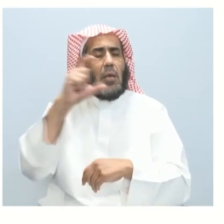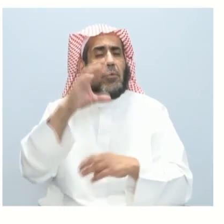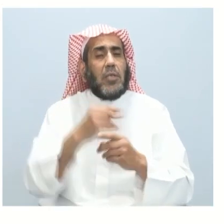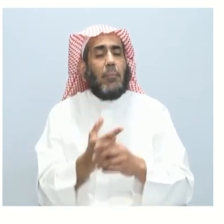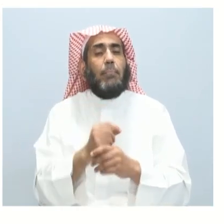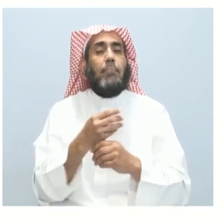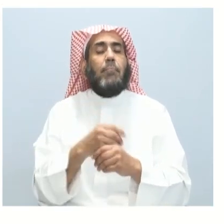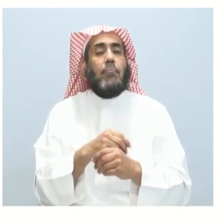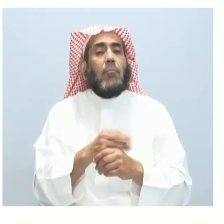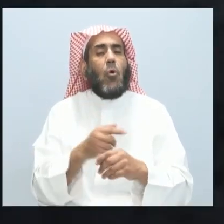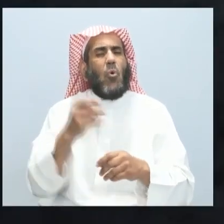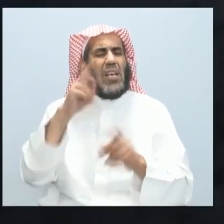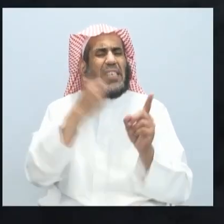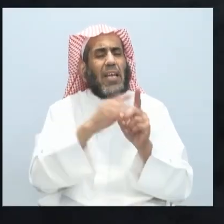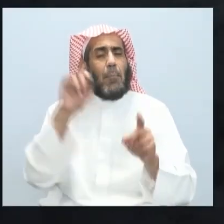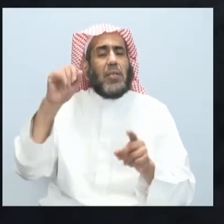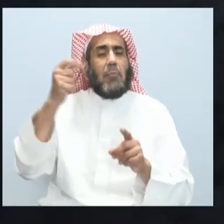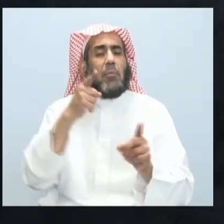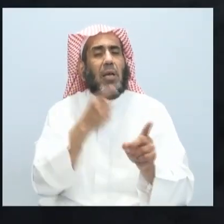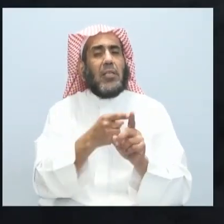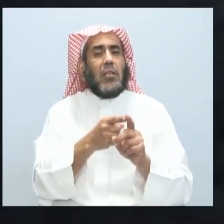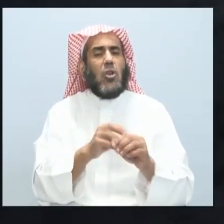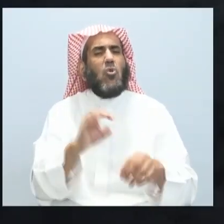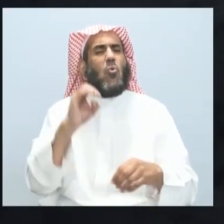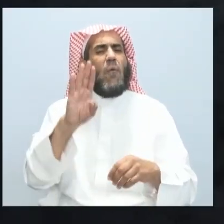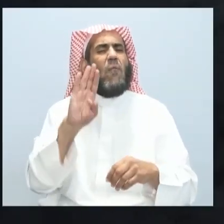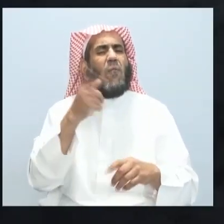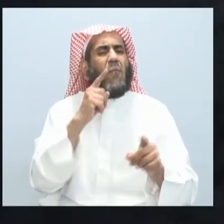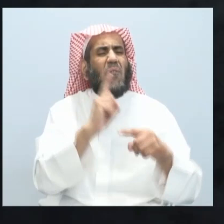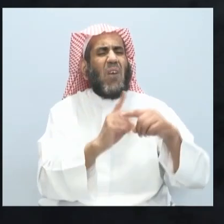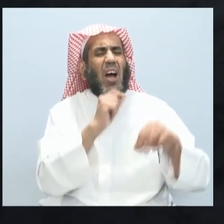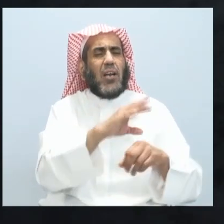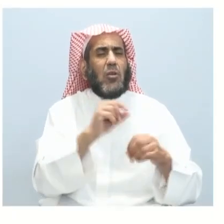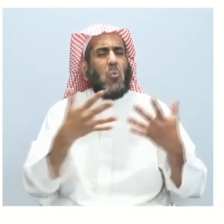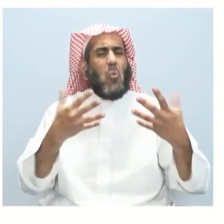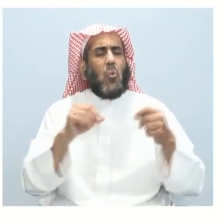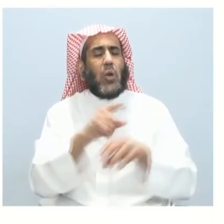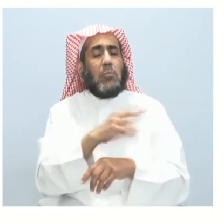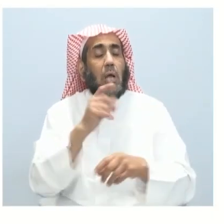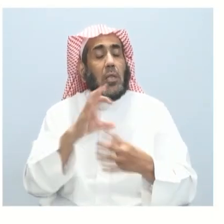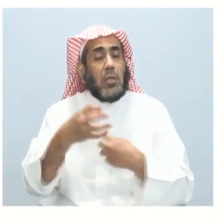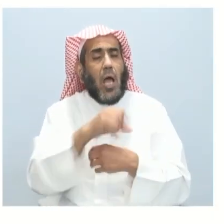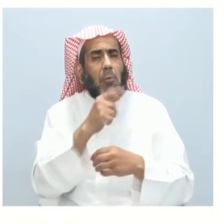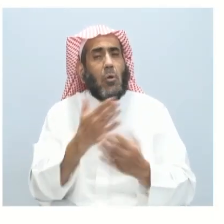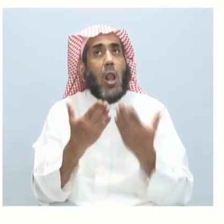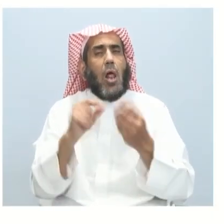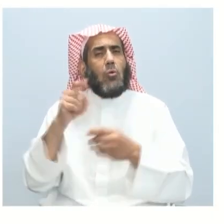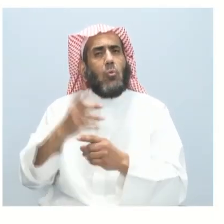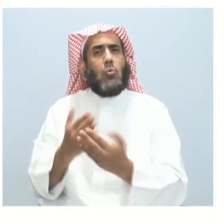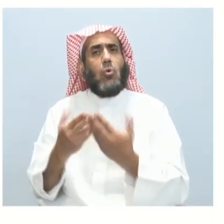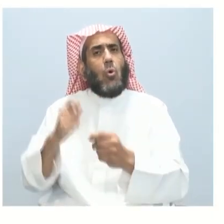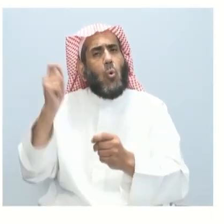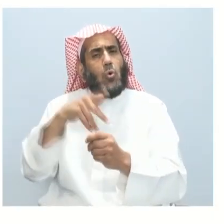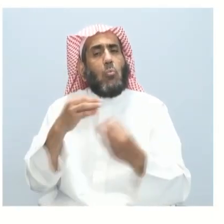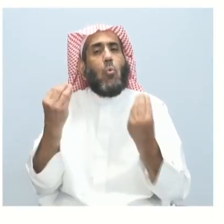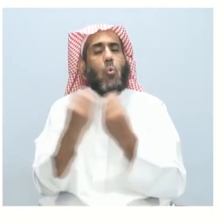الهجاء ايضا حسان ب ثابت لكفار قريش في ودعا ايضا لما دعاى النبي صلى الله عليه وسلم لحسان اهجهم وجبريل معك